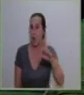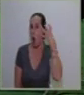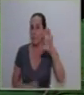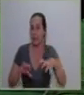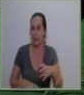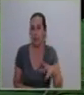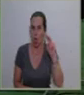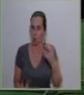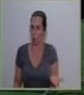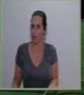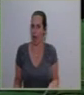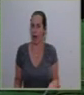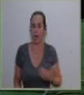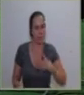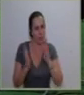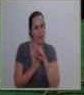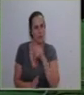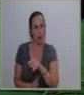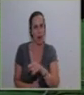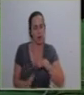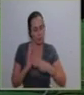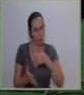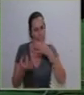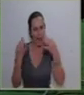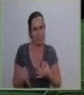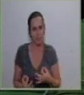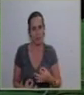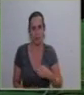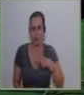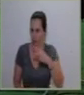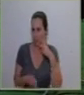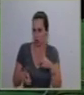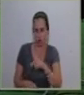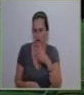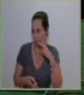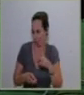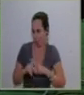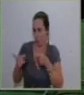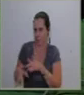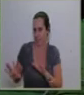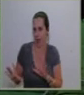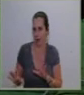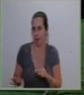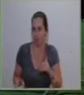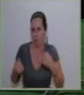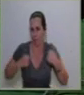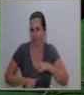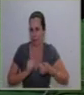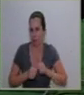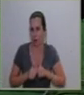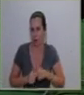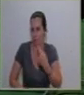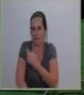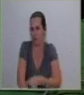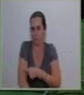כלבים, מה? נאוריי נוריאל! אני מבקש ממך, אנחנו בתוכנית רצינית. הוא כמובן שהוא צוחק, יש לו חוש הומור מוזר, הוא תמיד עם חליפות טרנינג, הוא